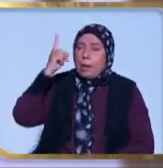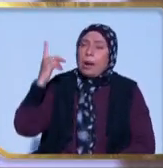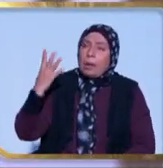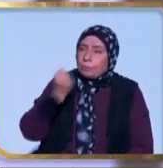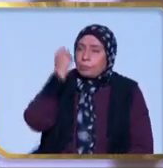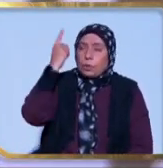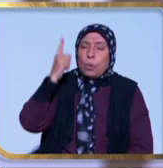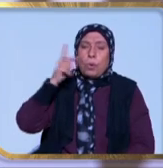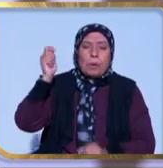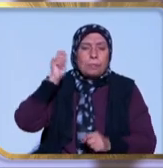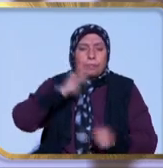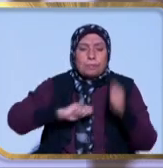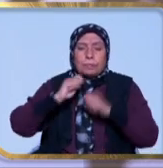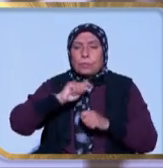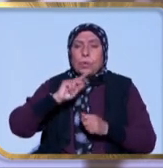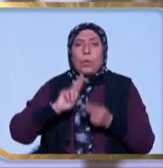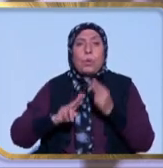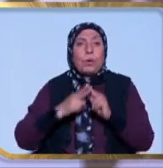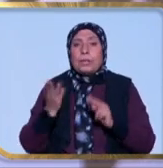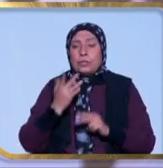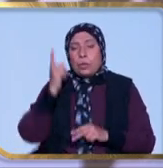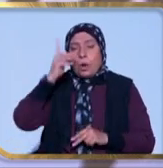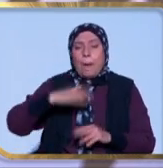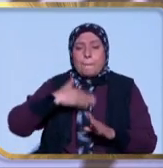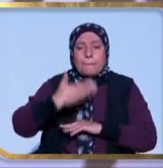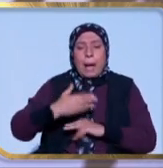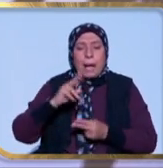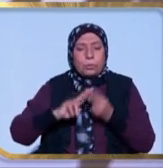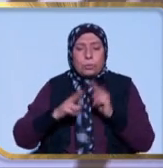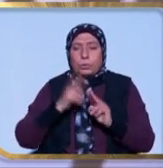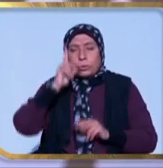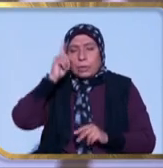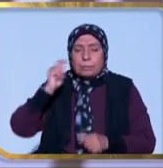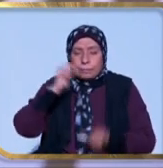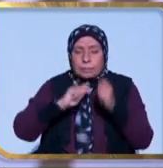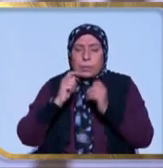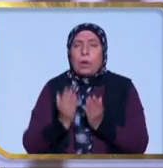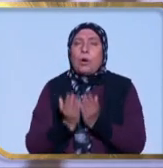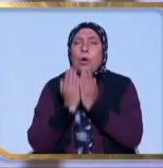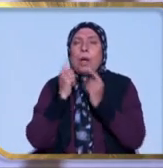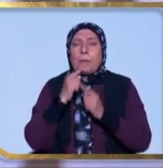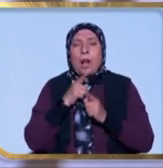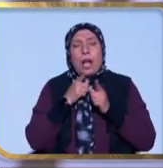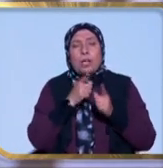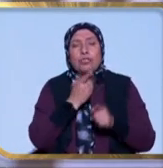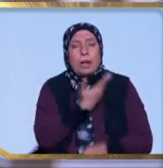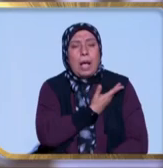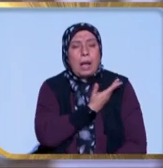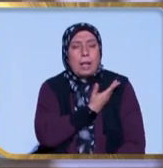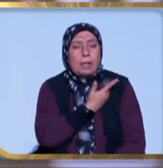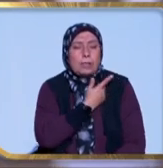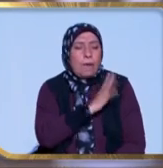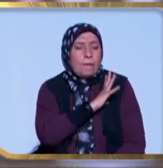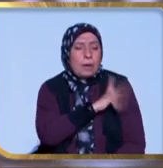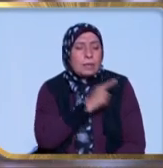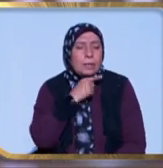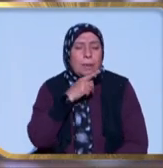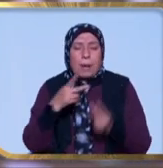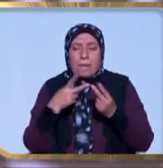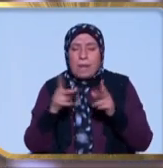والمكون لكل شيء، والكائن بعد كل شيء، اللهم اجعل لغزة وفلسطين فرجا